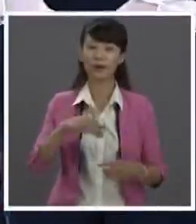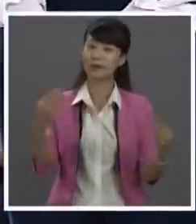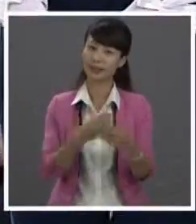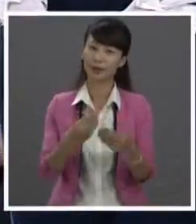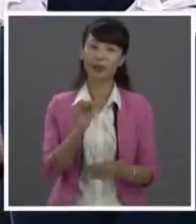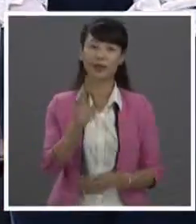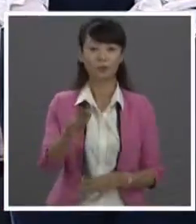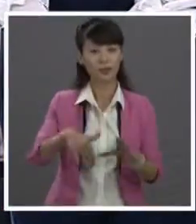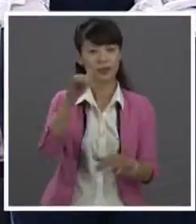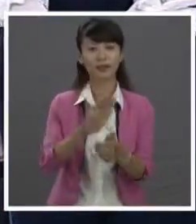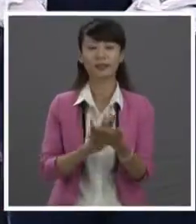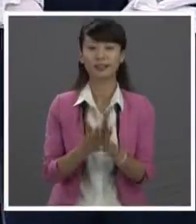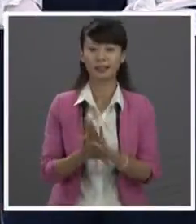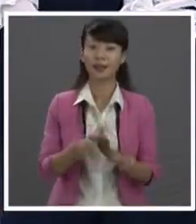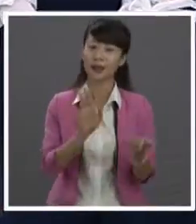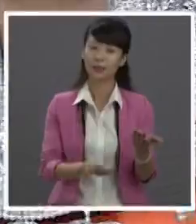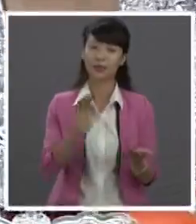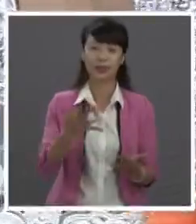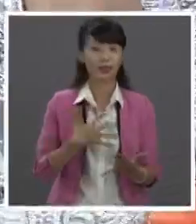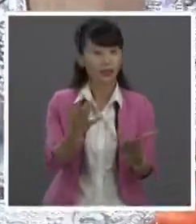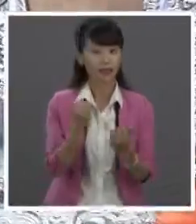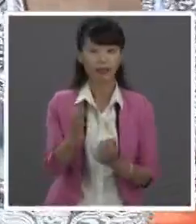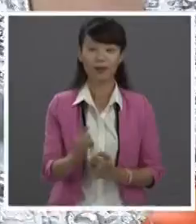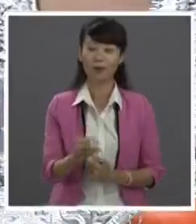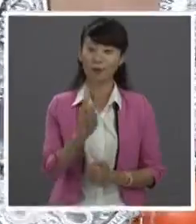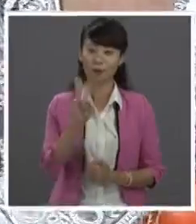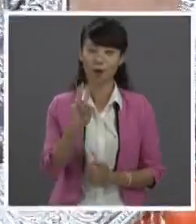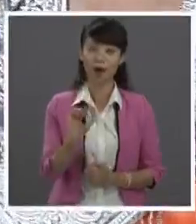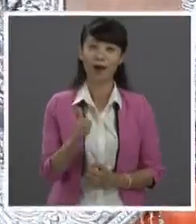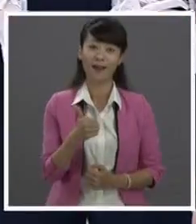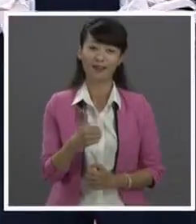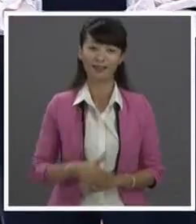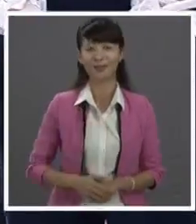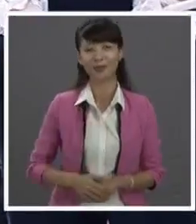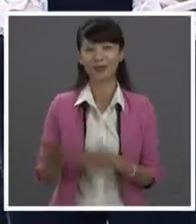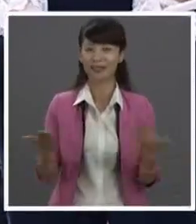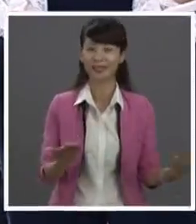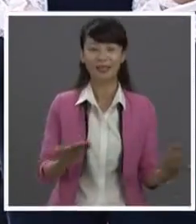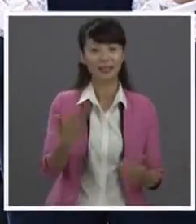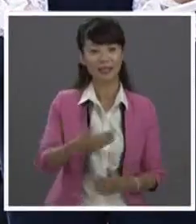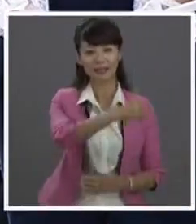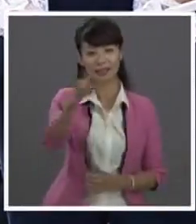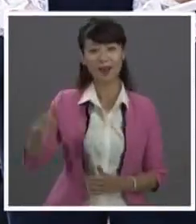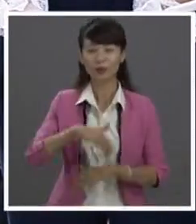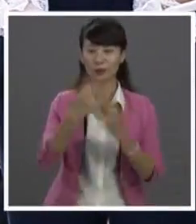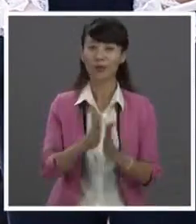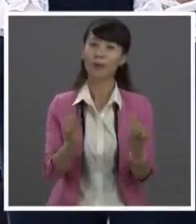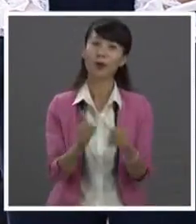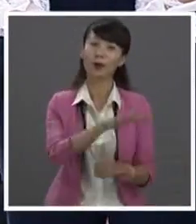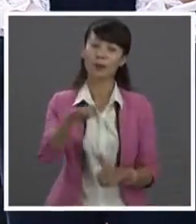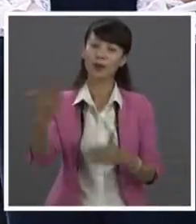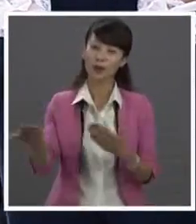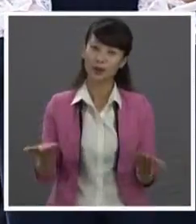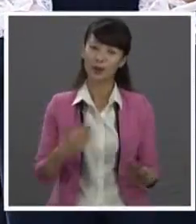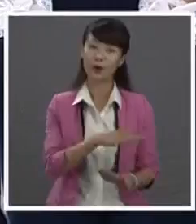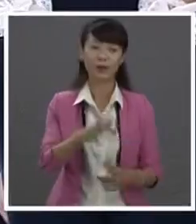是可以感受到的。哇，所以我们要请现场所有的朋友一起啊，用我们最真情的笑容和最简